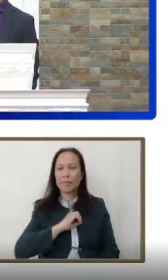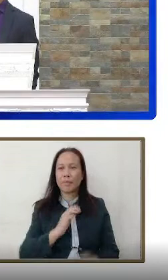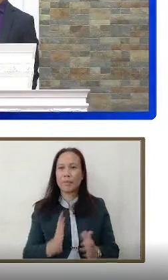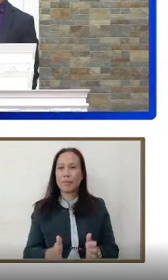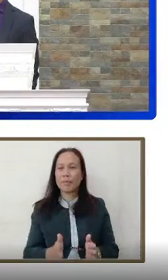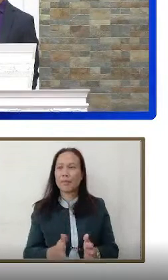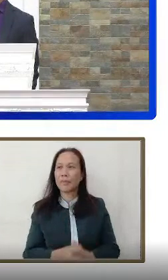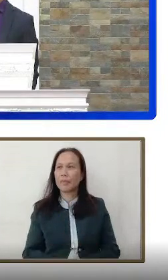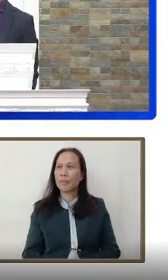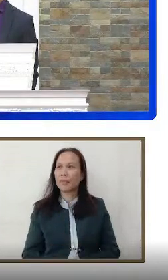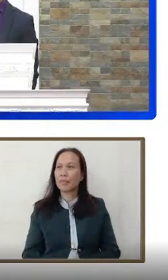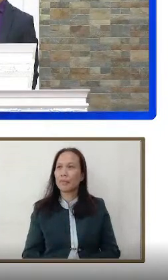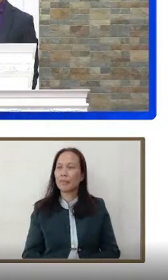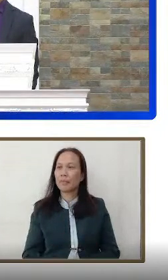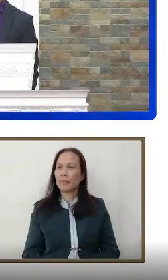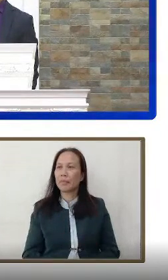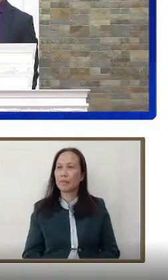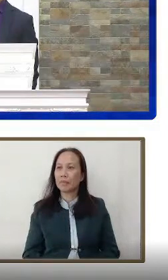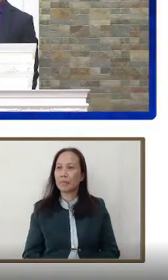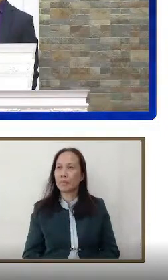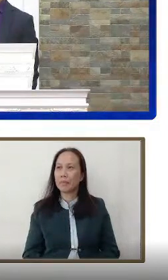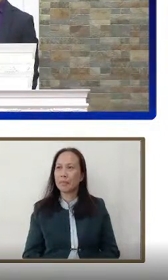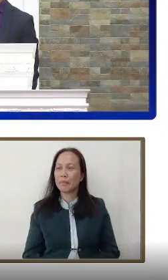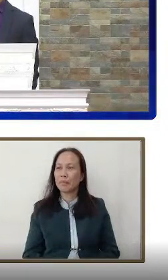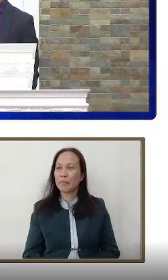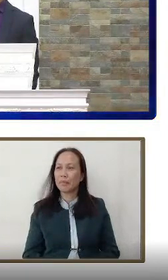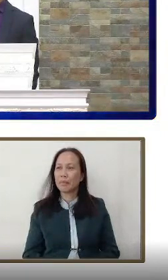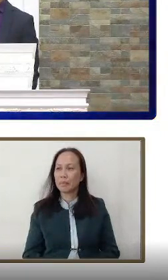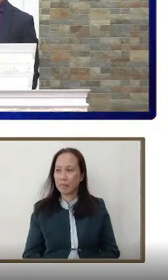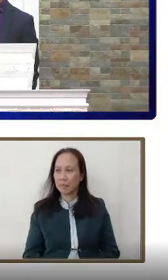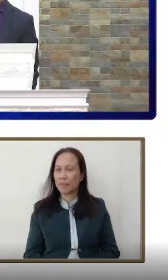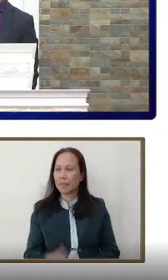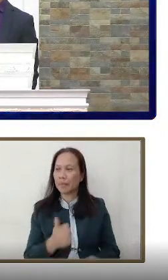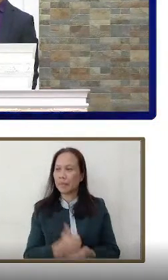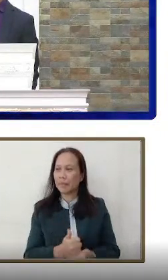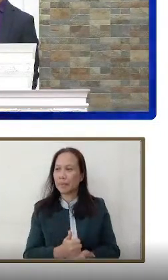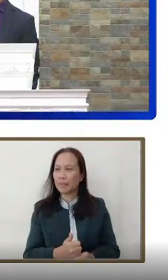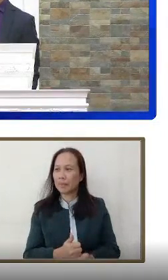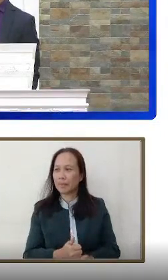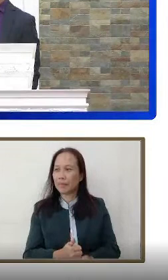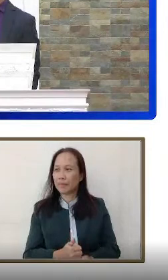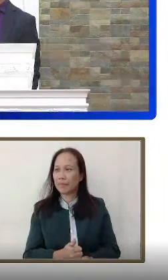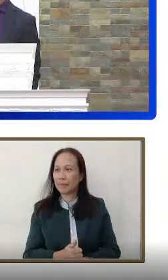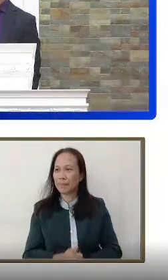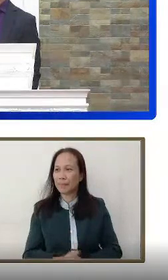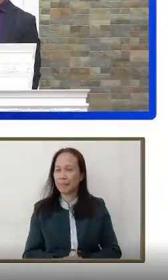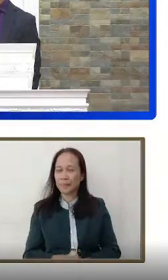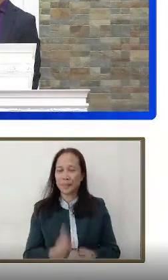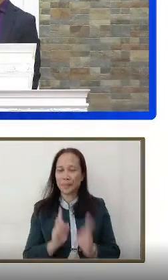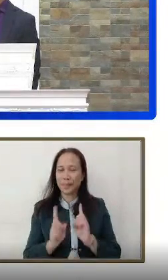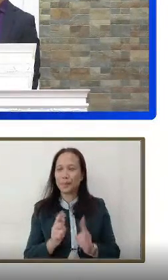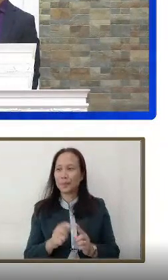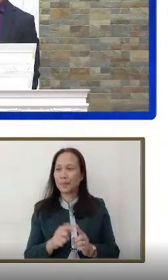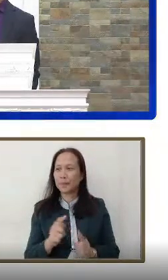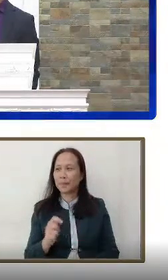Ah, okay. So, kakausapin pa lang po, pastor. Amen. O sige, kausapin mo, ha?